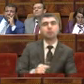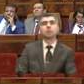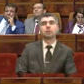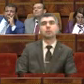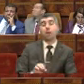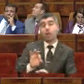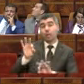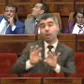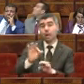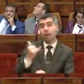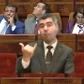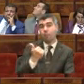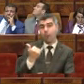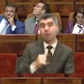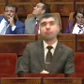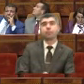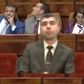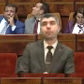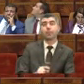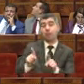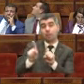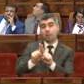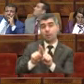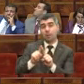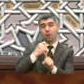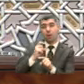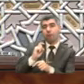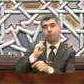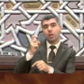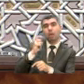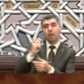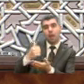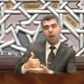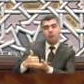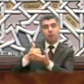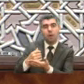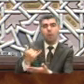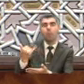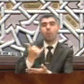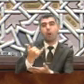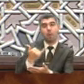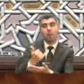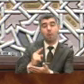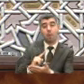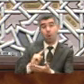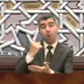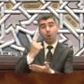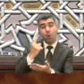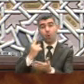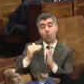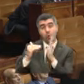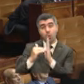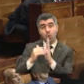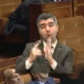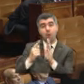هو أهم هو أننا خص هاد الناس يكون عندهم واحد المدخول قار، هاد 1,700,000 خص يكون عندهم